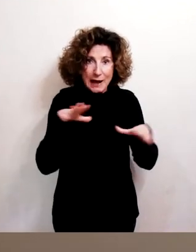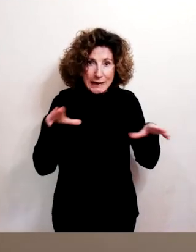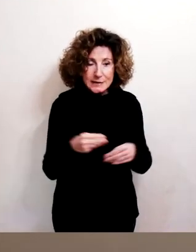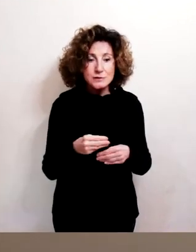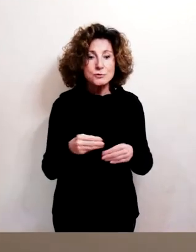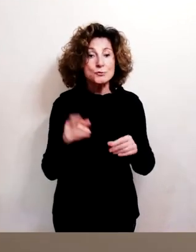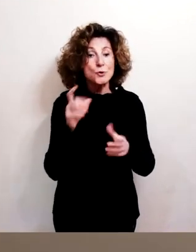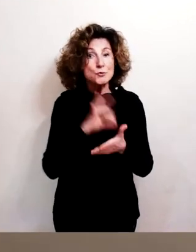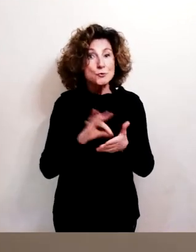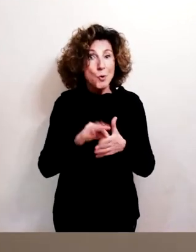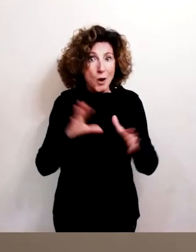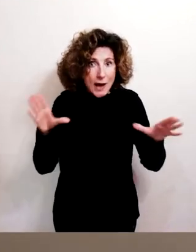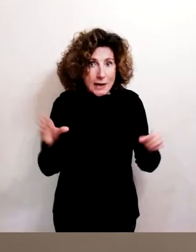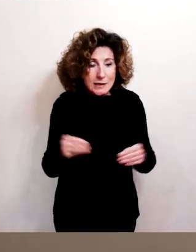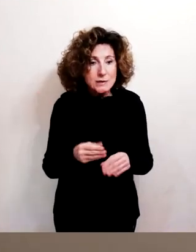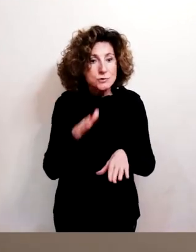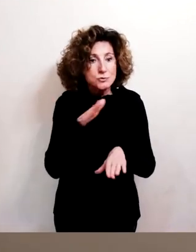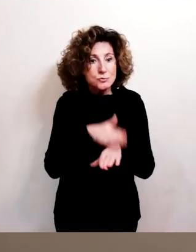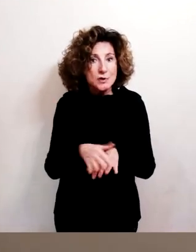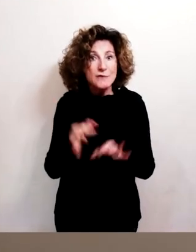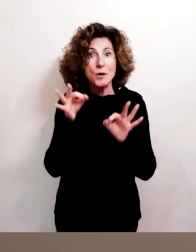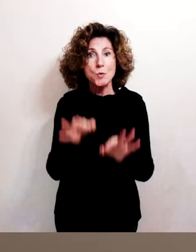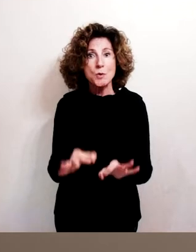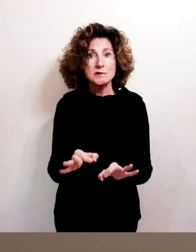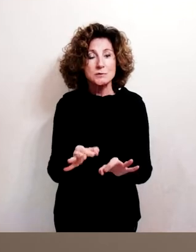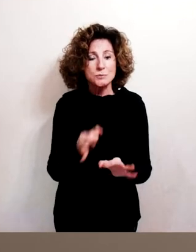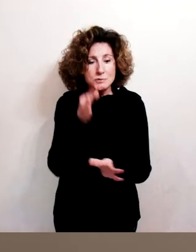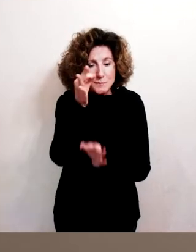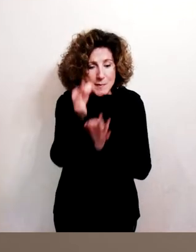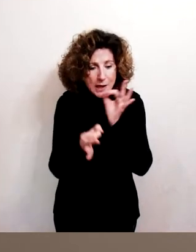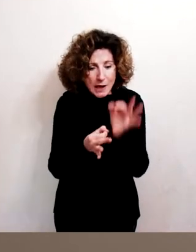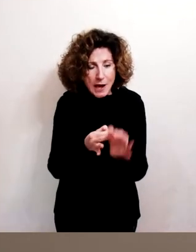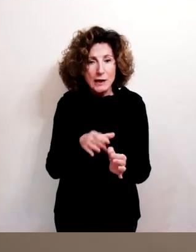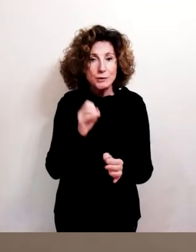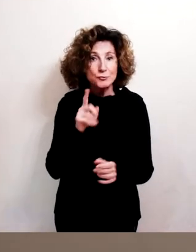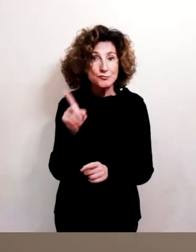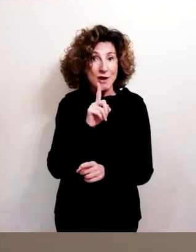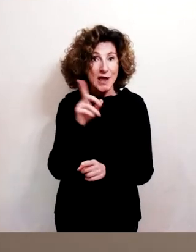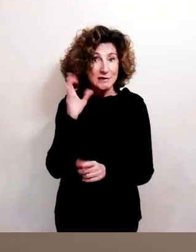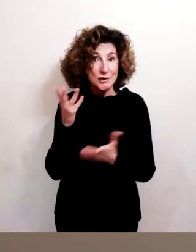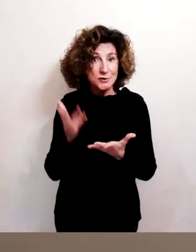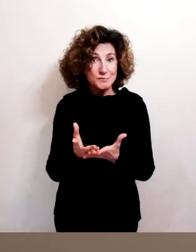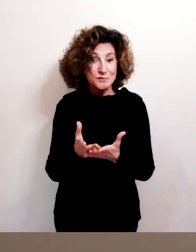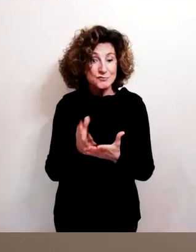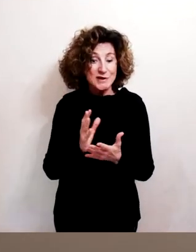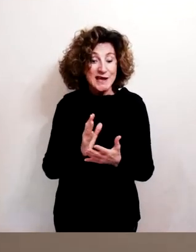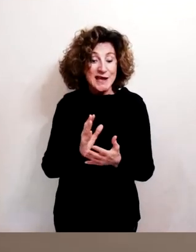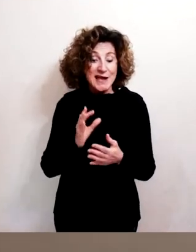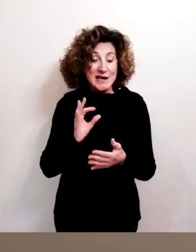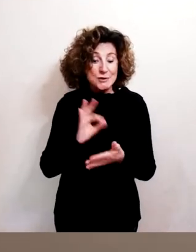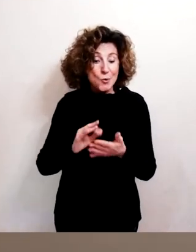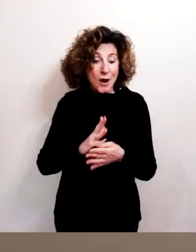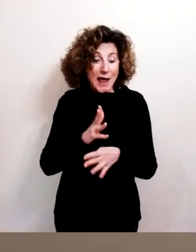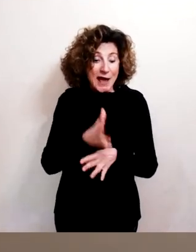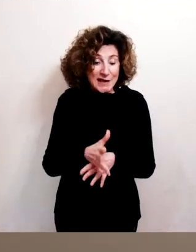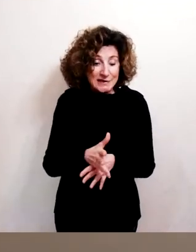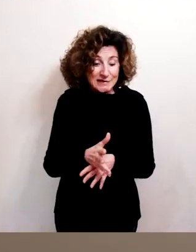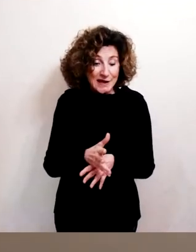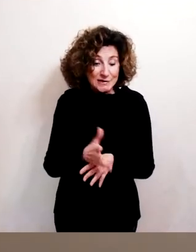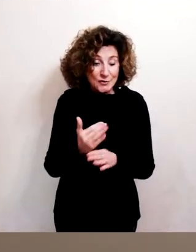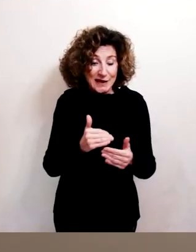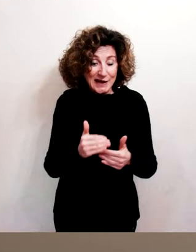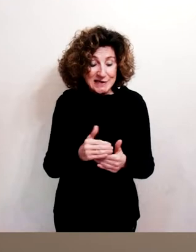scuola vengono impiegati da tutti noi proprio per far capire che cosa deve succedere varcata la soglia della scuola